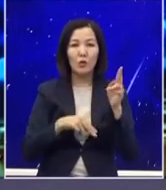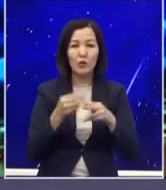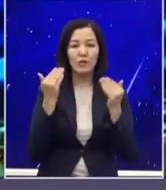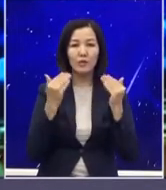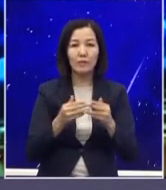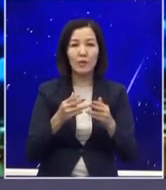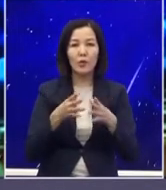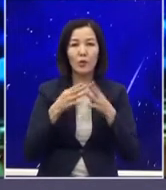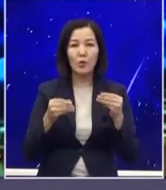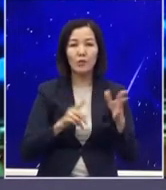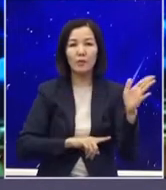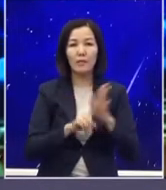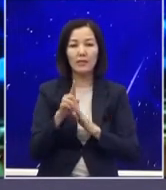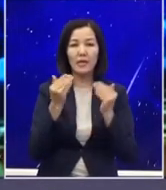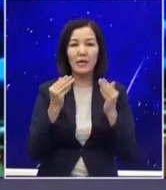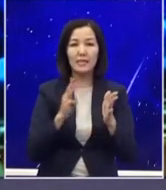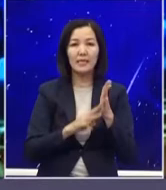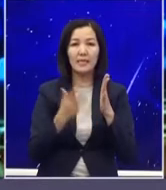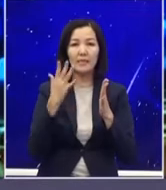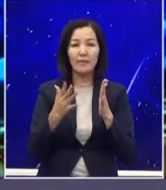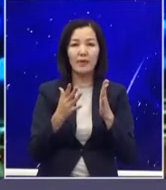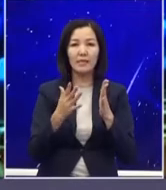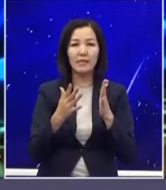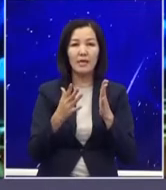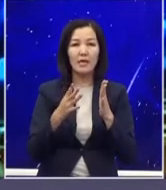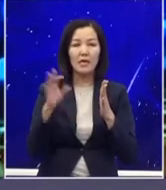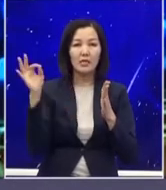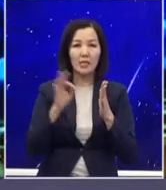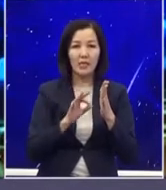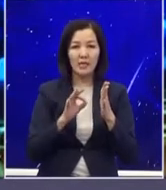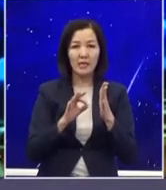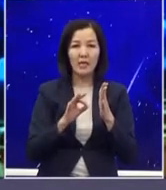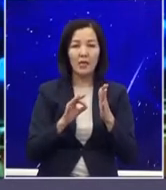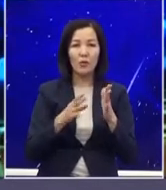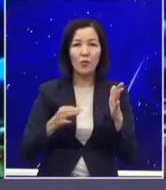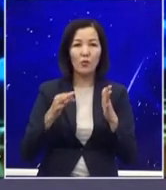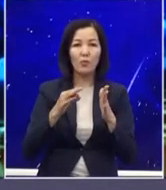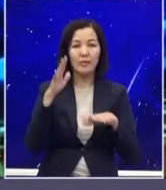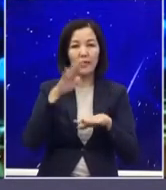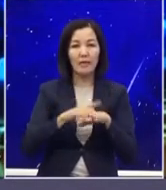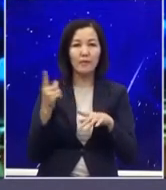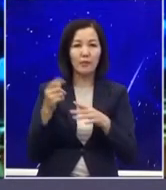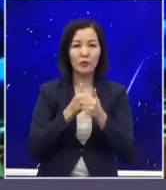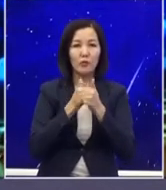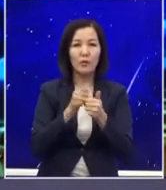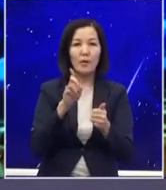Құрылысы биыл көктемде басталған, қазір 85% аяқталған. Осыған байланысты облыс әкімінің орынбасары Батыржан